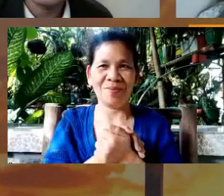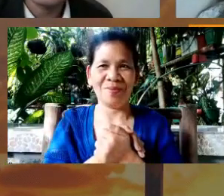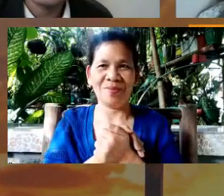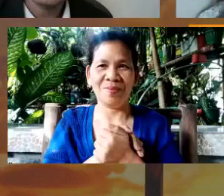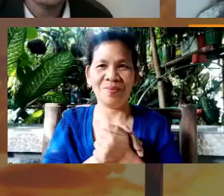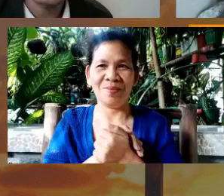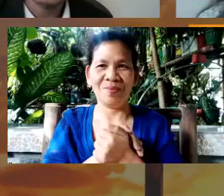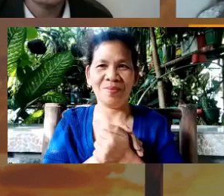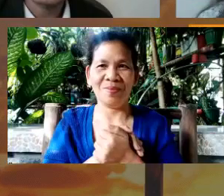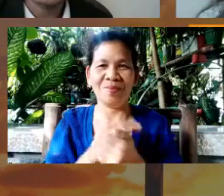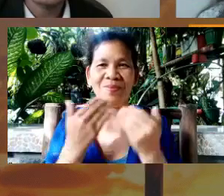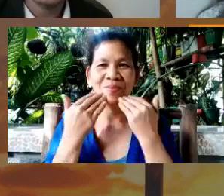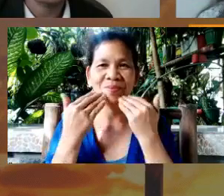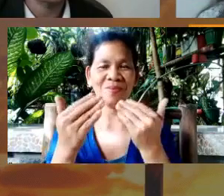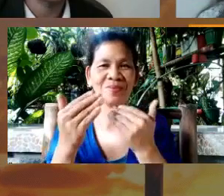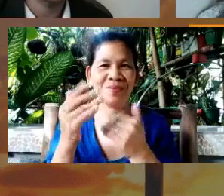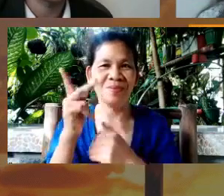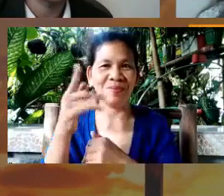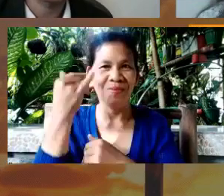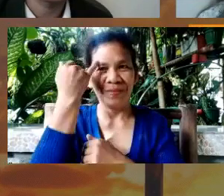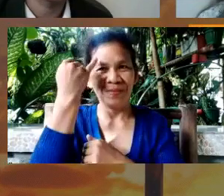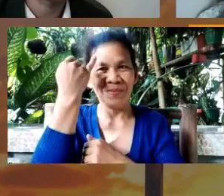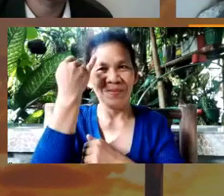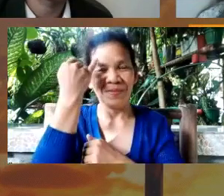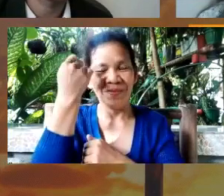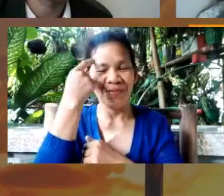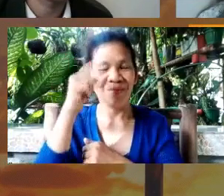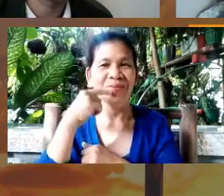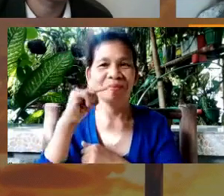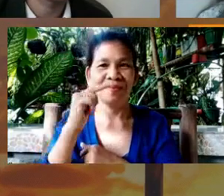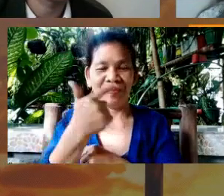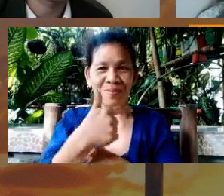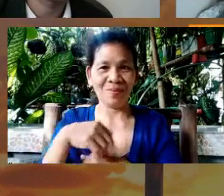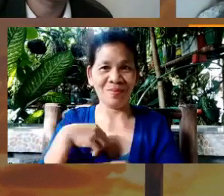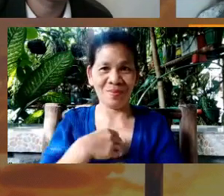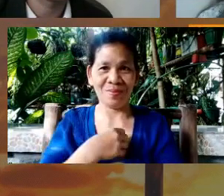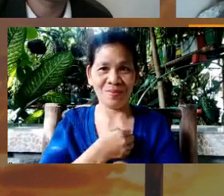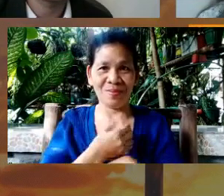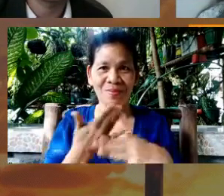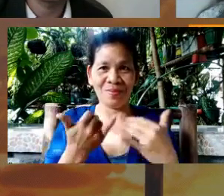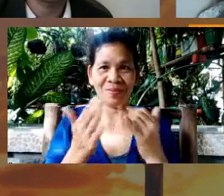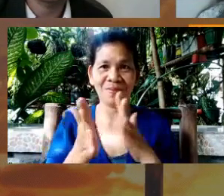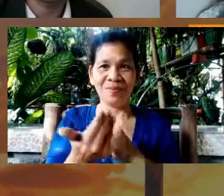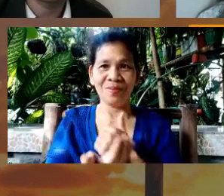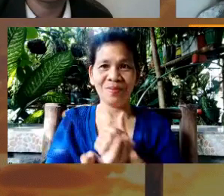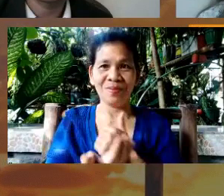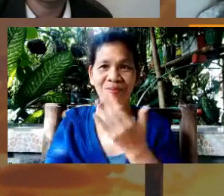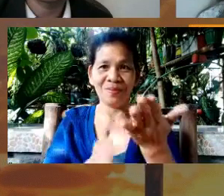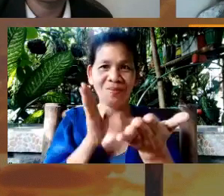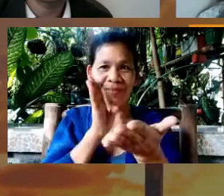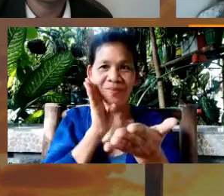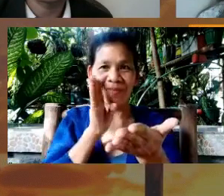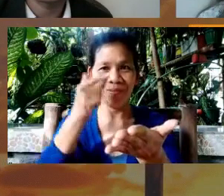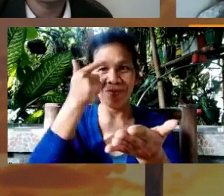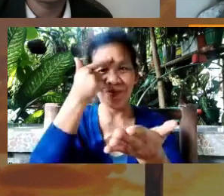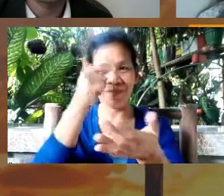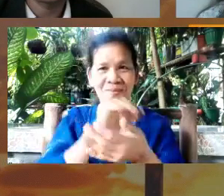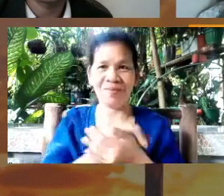sa pagbibigyan ng daan ng mga bata at mga taga-subaybay sa umagang ito. Nako na po tayo sa ating mga parting words, Brother Glenn.